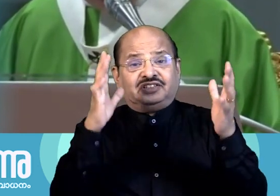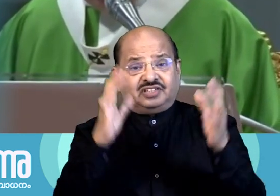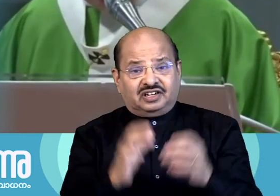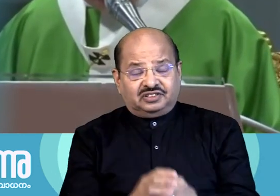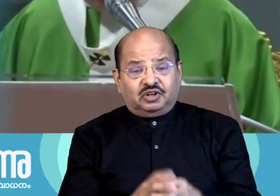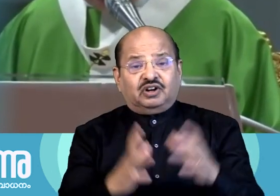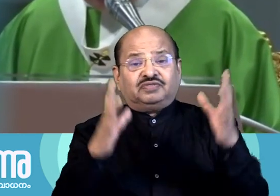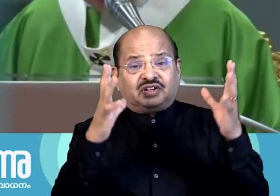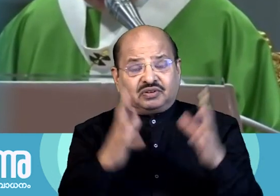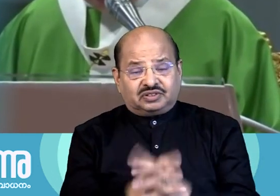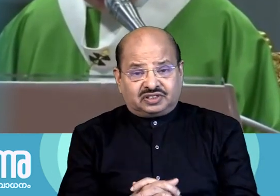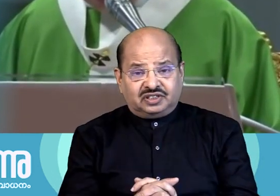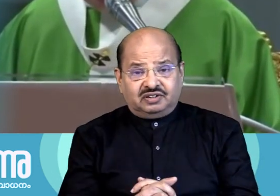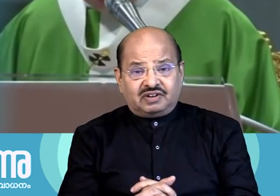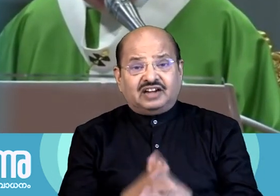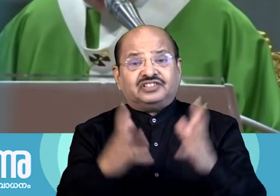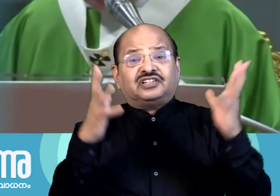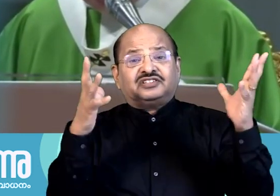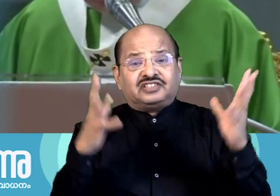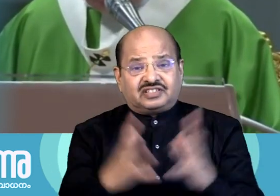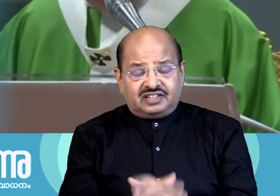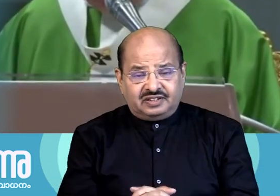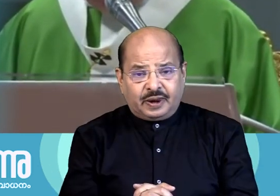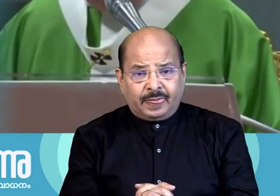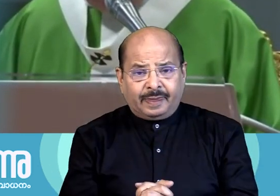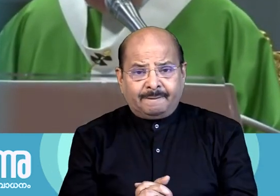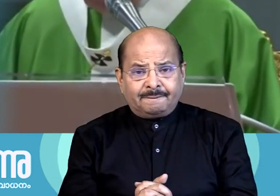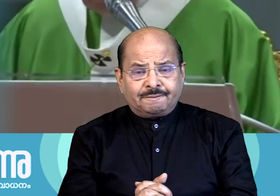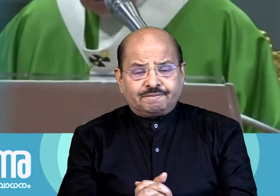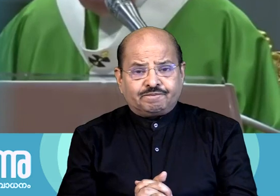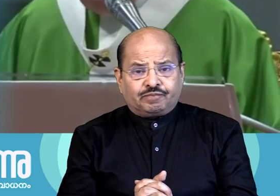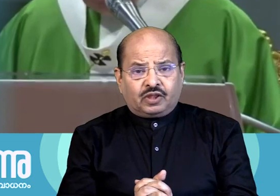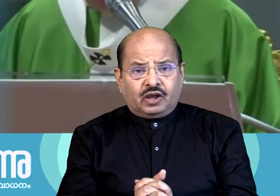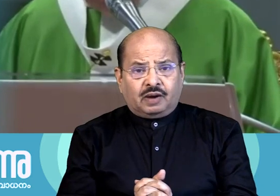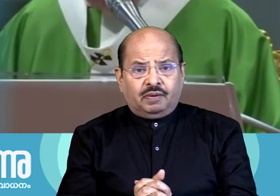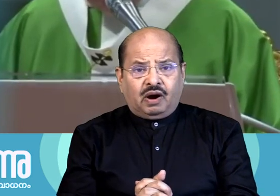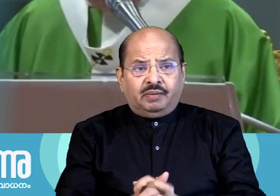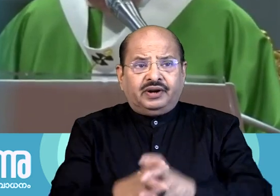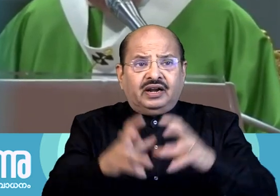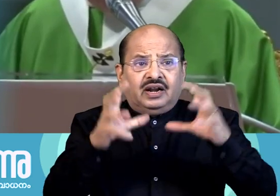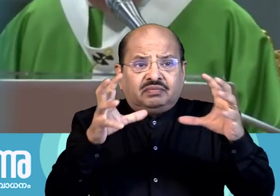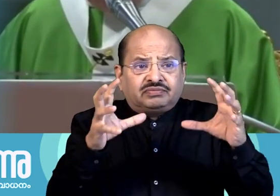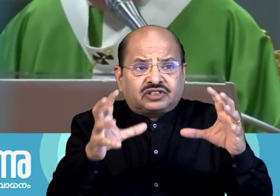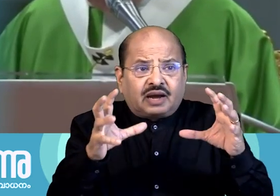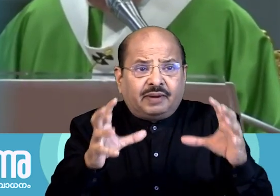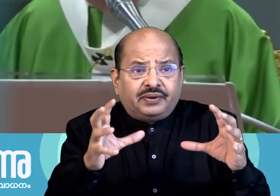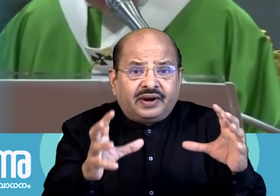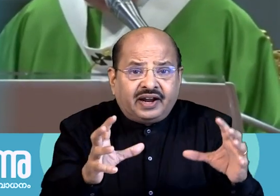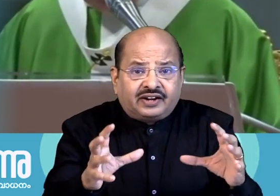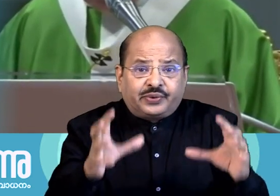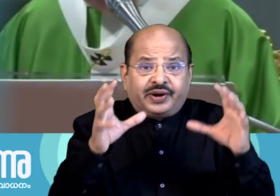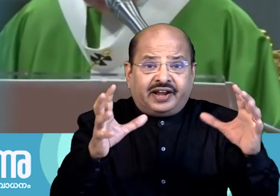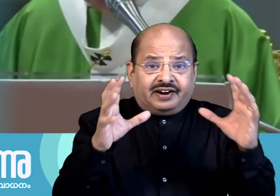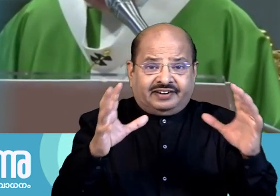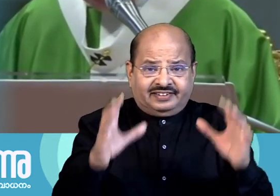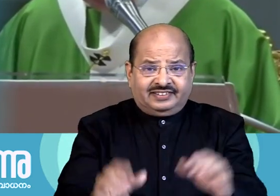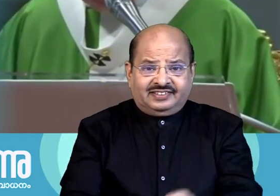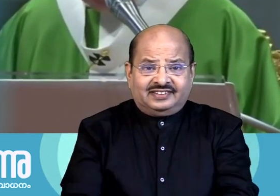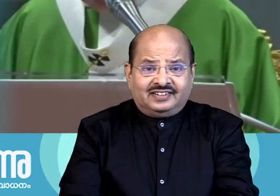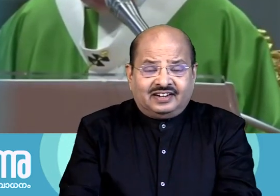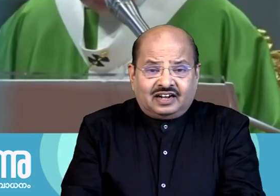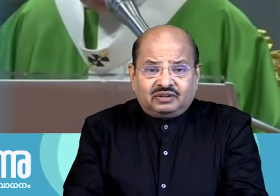കൊച്ചു ത്രേസ്യ, ജോൺ ഓഫ് ദ ക്രോസ്, ഫ്രാൻസിസ് അസീസി. അപ്പോൾ അവരെല്ലാം സഭയുടെ ടുഡേ